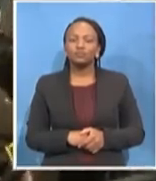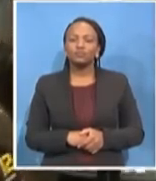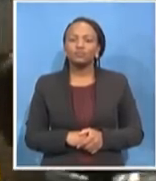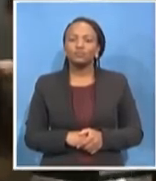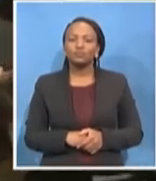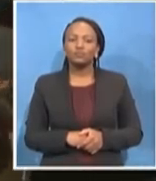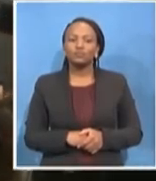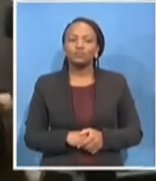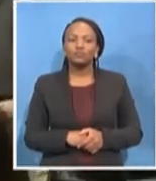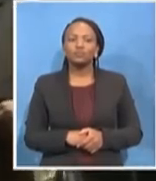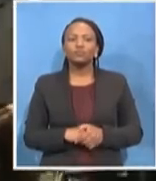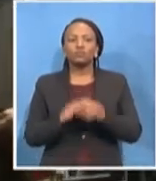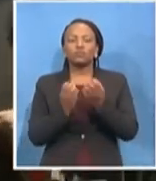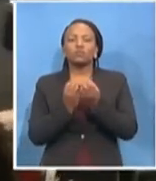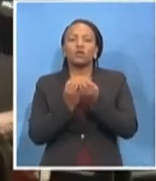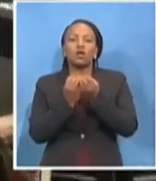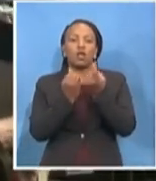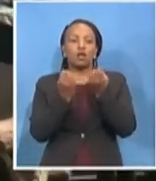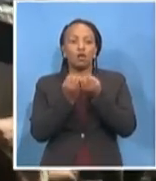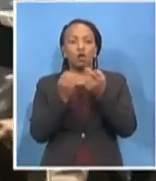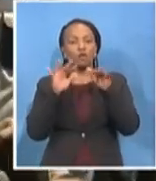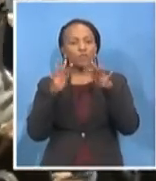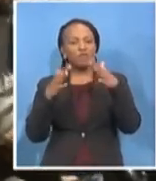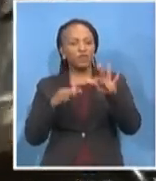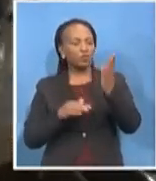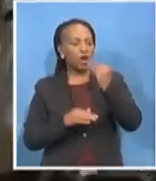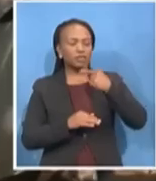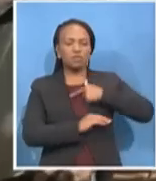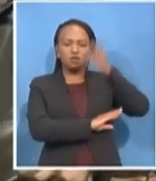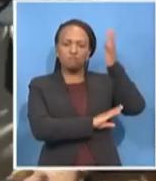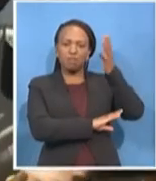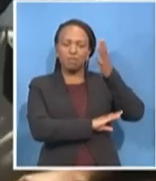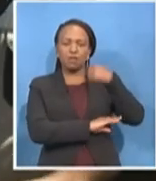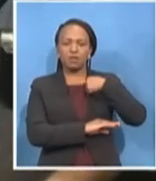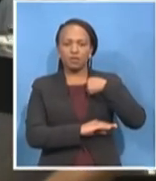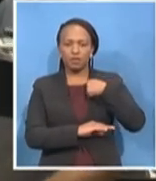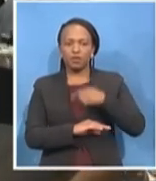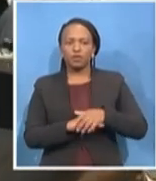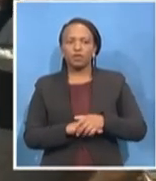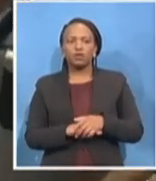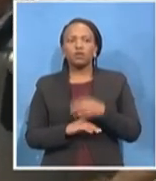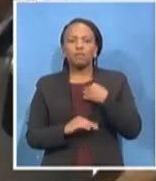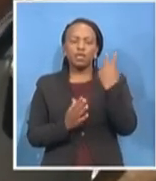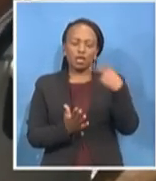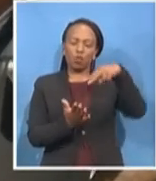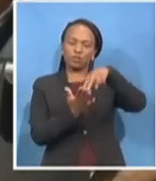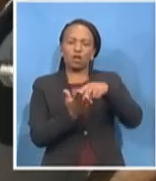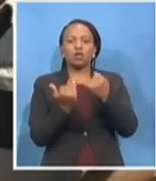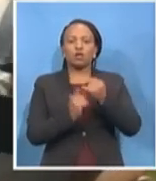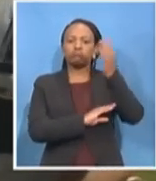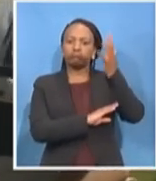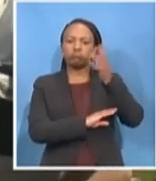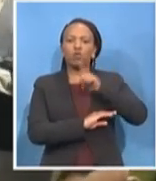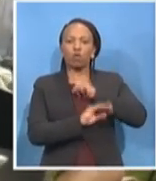skiet, dan staan ek op en ek verklaar oorlog in hierdie land. Was 'n vieslike taktiese besluit. Ek kan myself nie daarmee verenigselwig